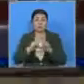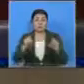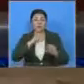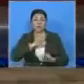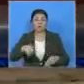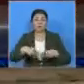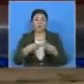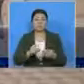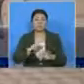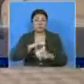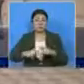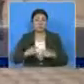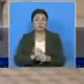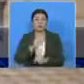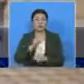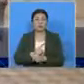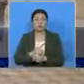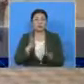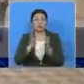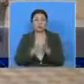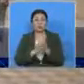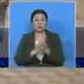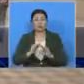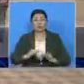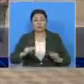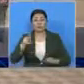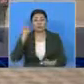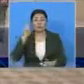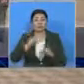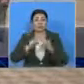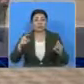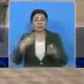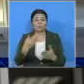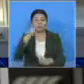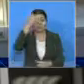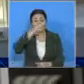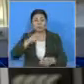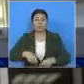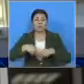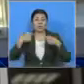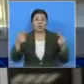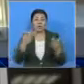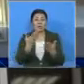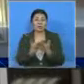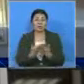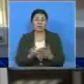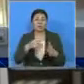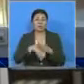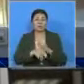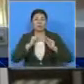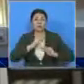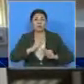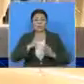беруді жеделдетуді тапсырды. Бір ауысымда 900 оқушы білім алатын бұл мектеп биыл ашылады. Қазіргі уақытта ішкі әрлеу жұмыстары жүргізіліп